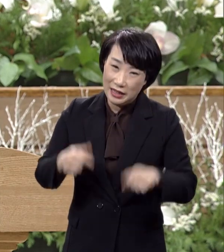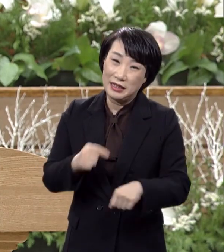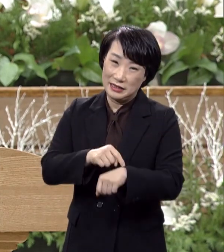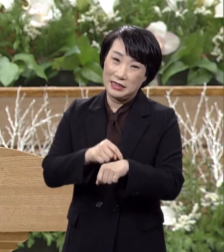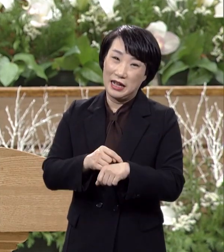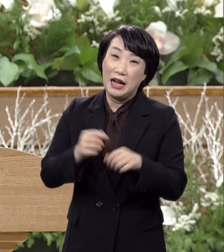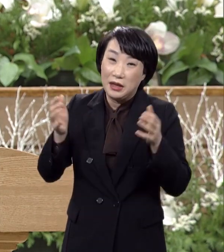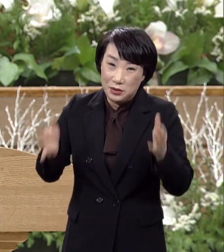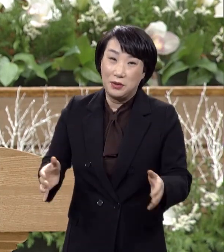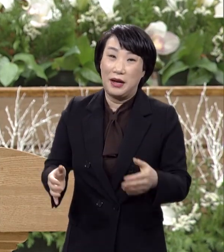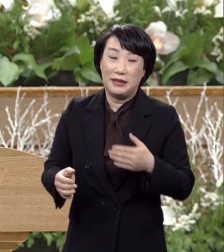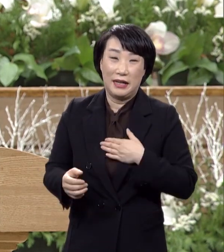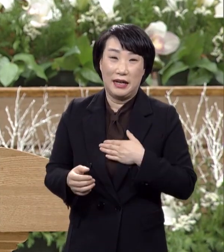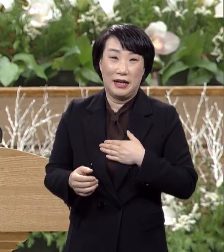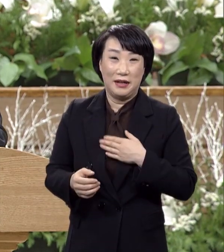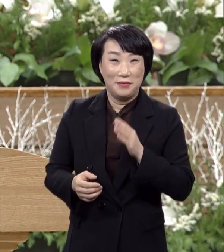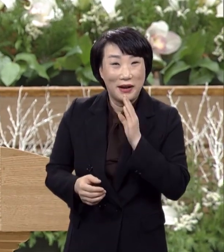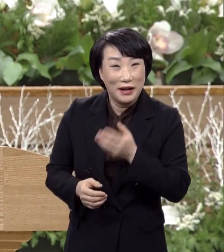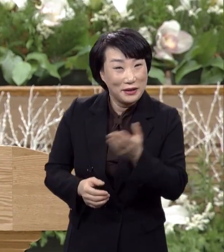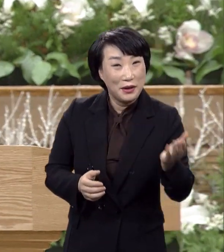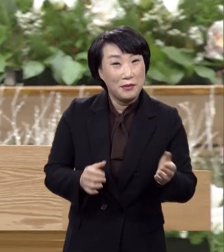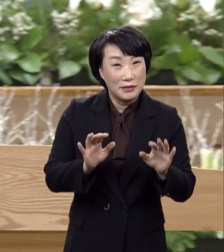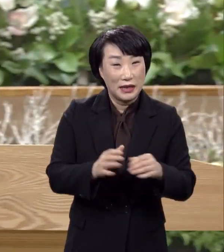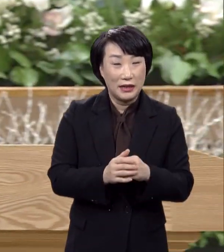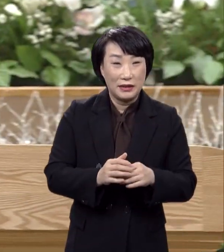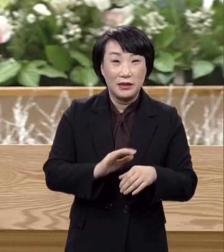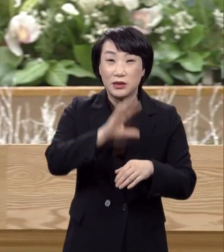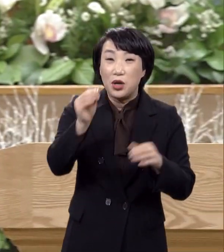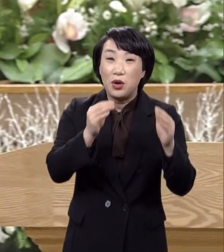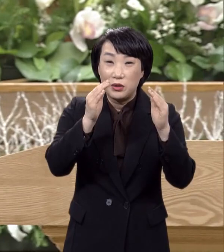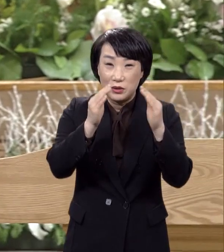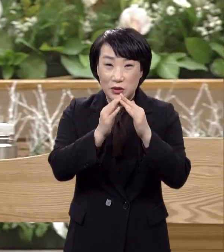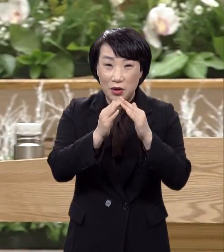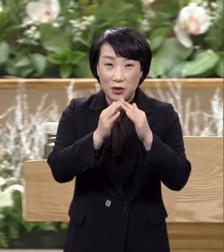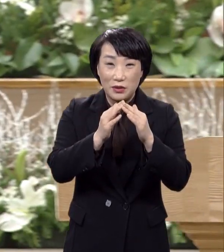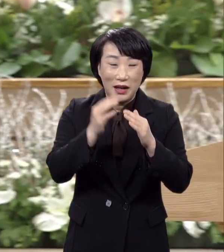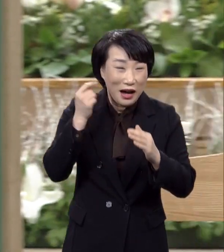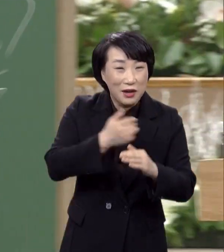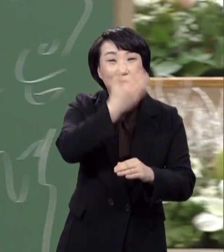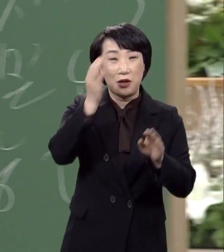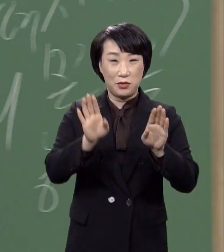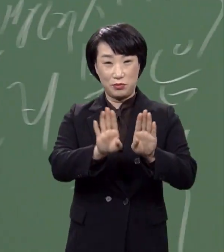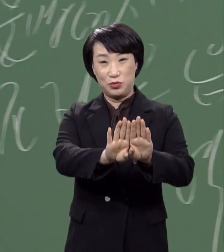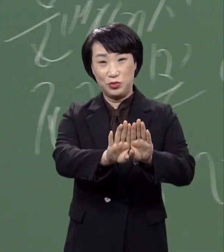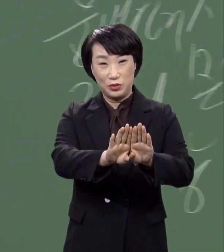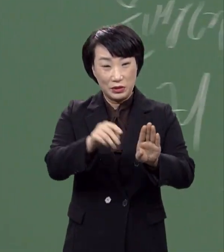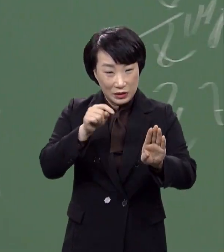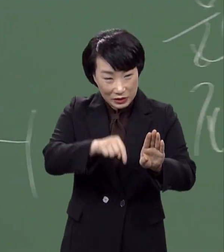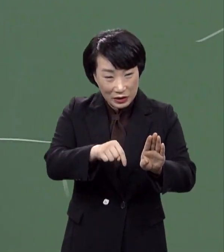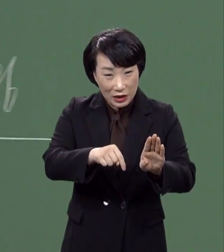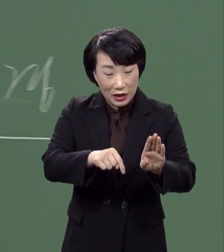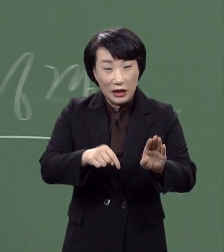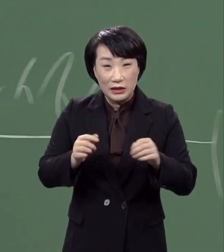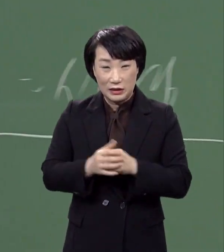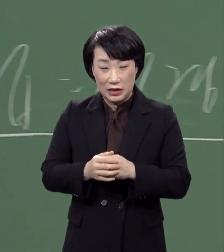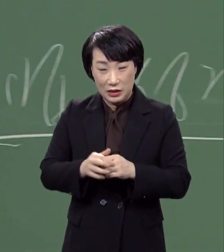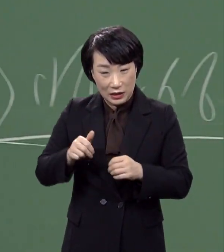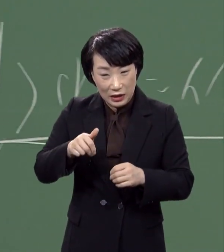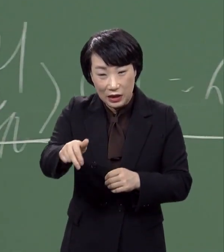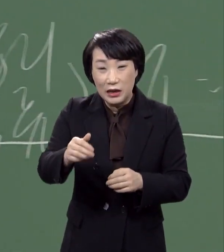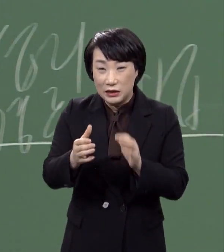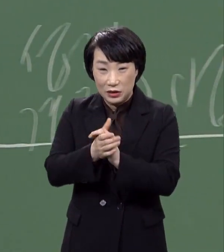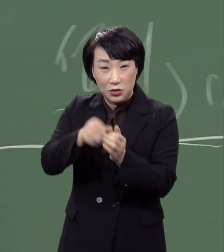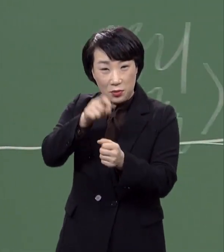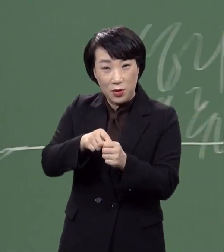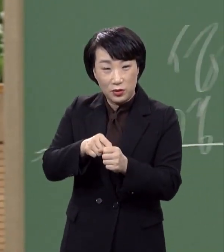항상 내게 있는 시간. 보세요. 성전 이 미문에 제 그 시에